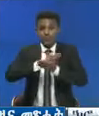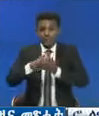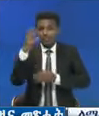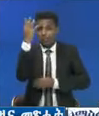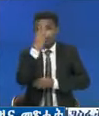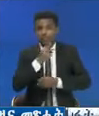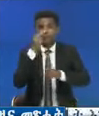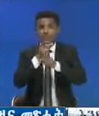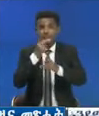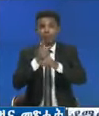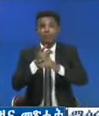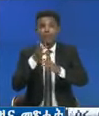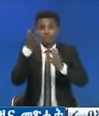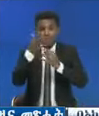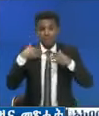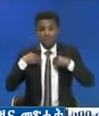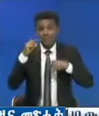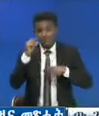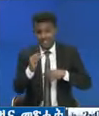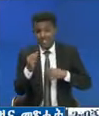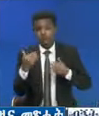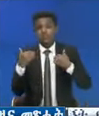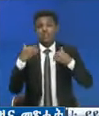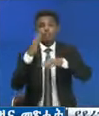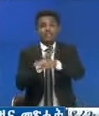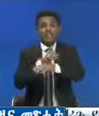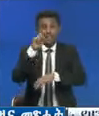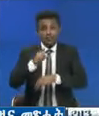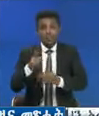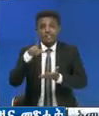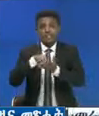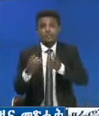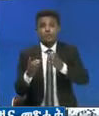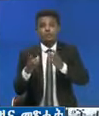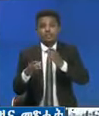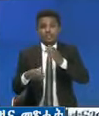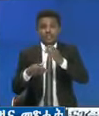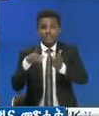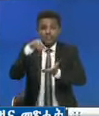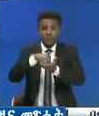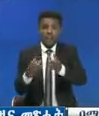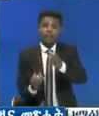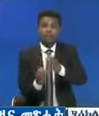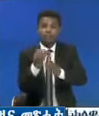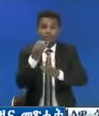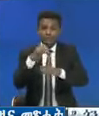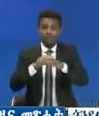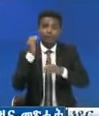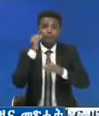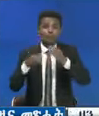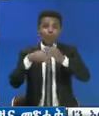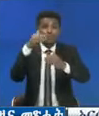ውበት ጥበቃ በኩል ያሉ ውስንነቶች ሊስተካከሉ እንደሚገባቸው የክልሉ ከተማ ልማት ቤቶችና ኮንስትራክሽን ቢሮ